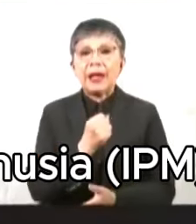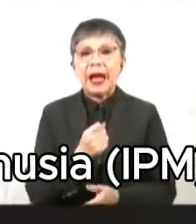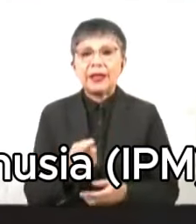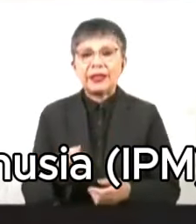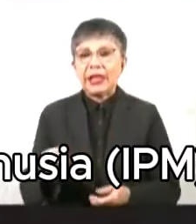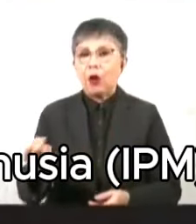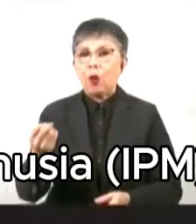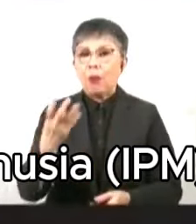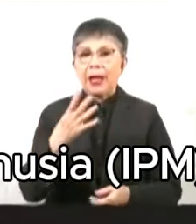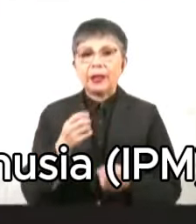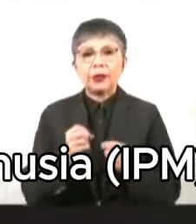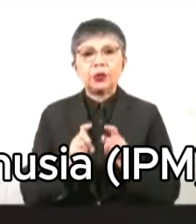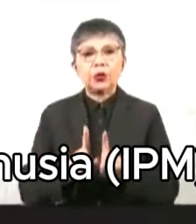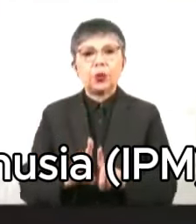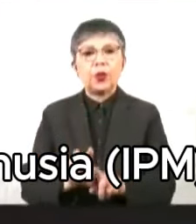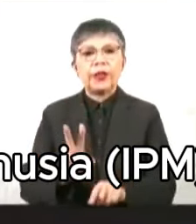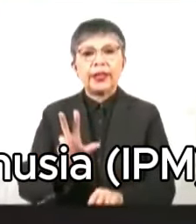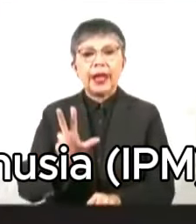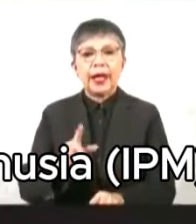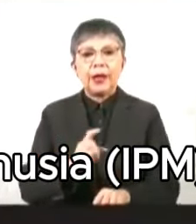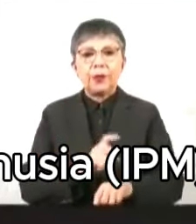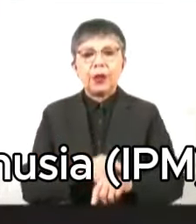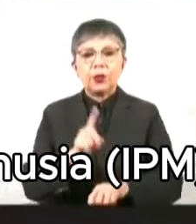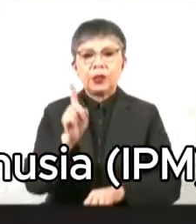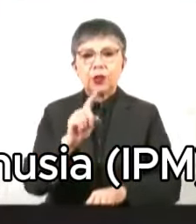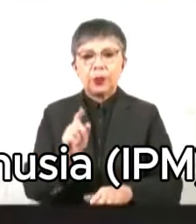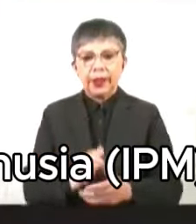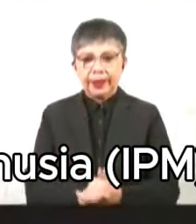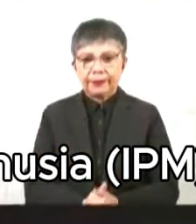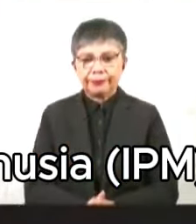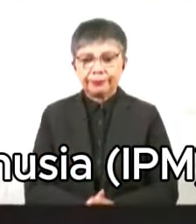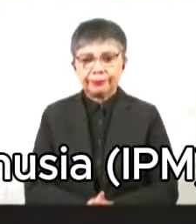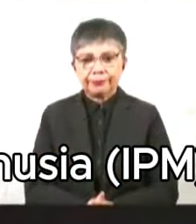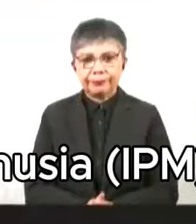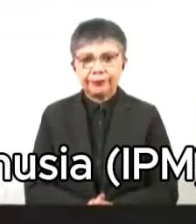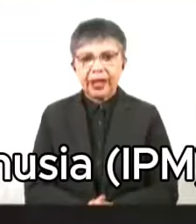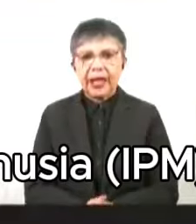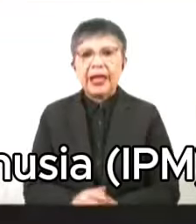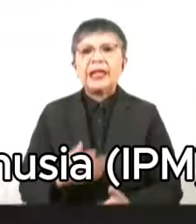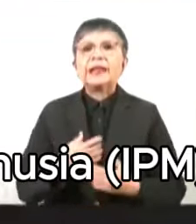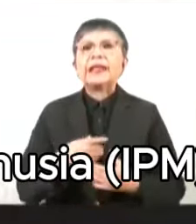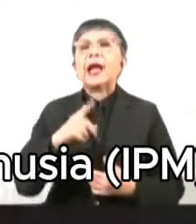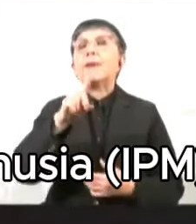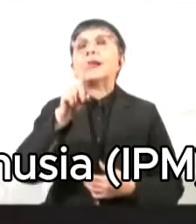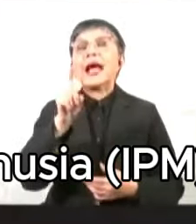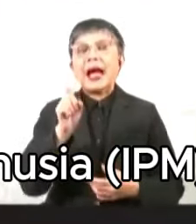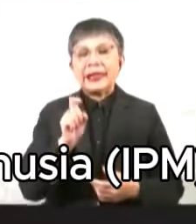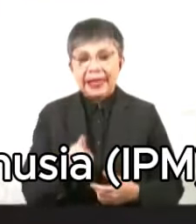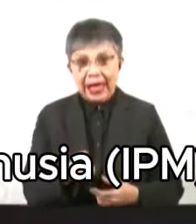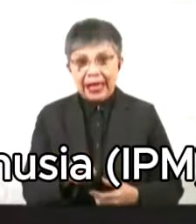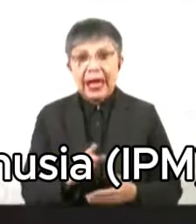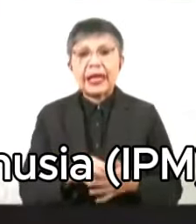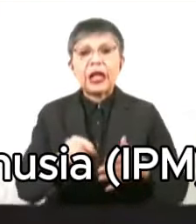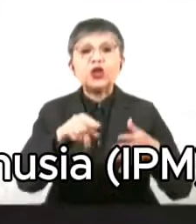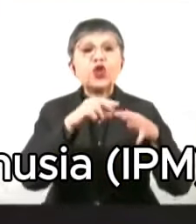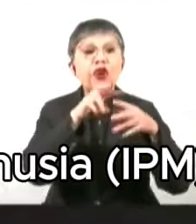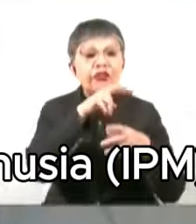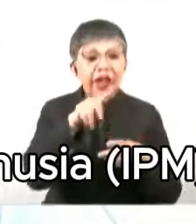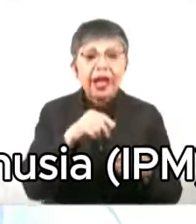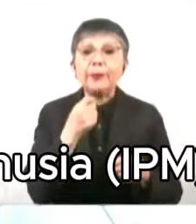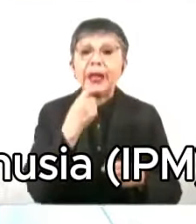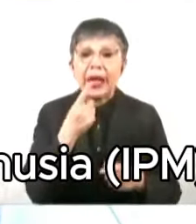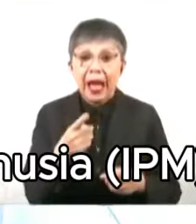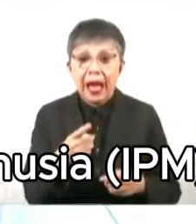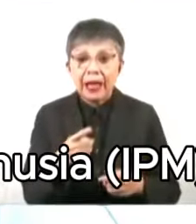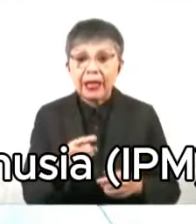at jaanganal nomor urut wtu menit dimulai sej saya bertanya ini karena survei mengatakan